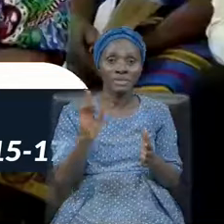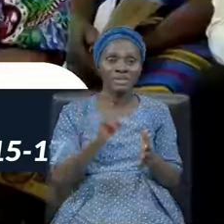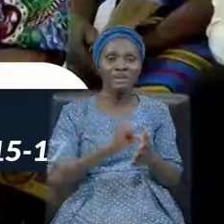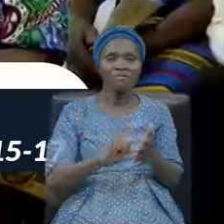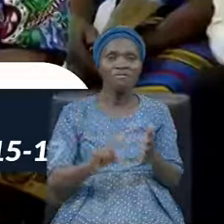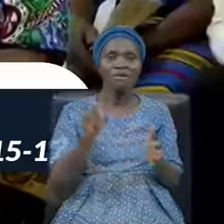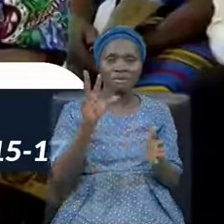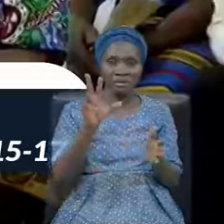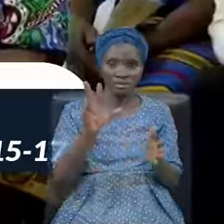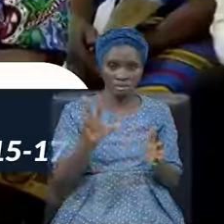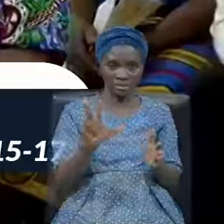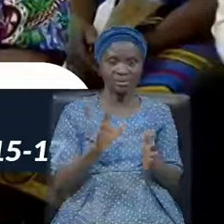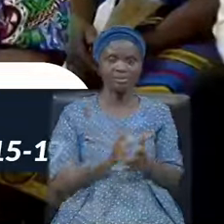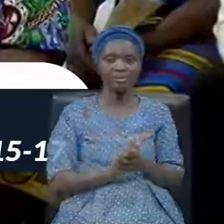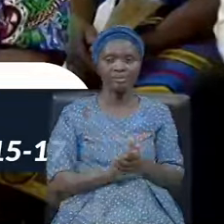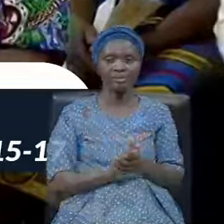Osée chapitre 8,